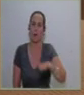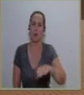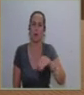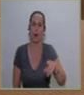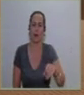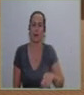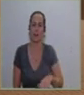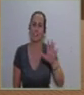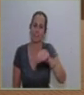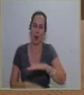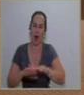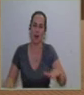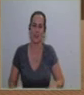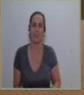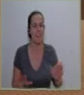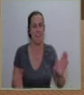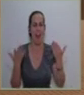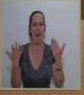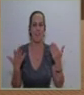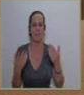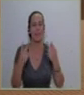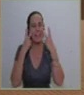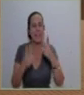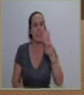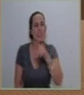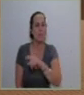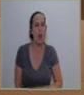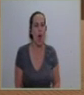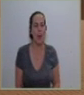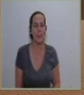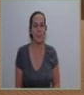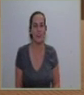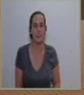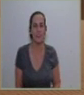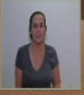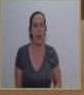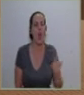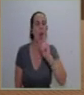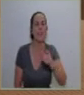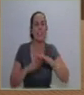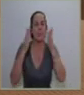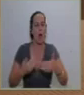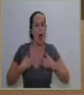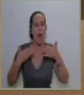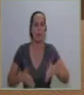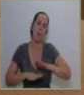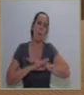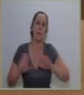שים את הראש על דיונה. יאללה. תראה את שימשון. שימשון! לא צריך סוכות, אנחנו כאן